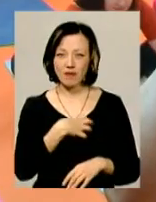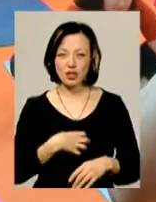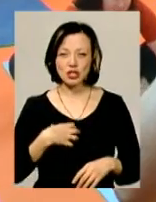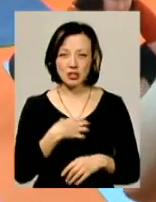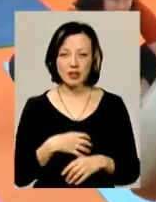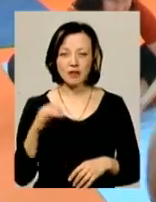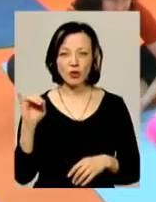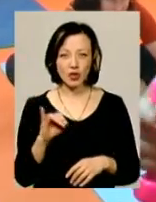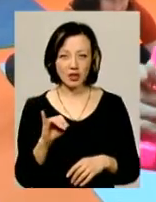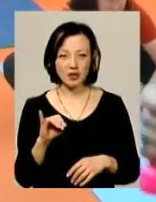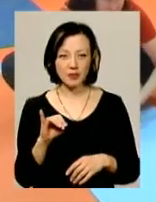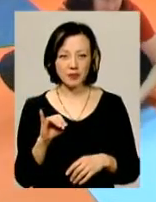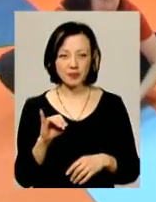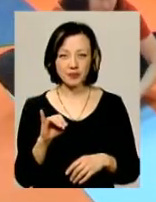і